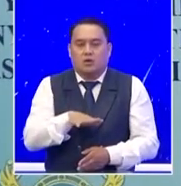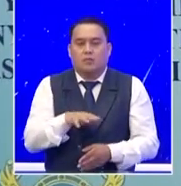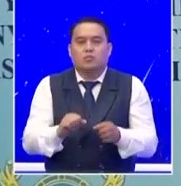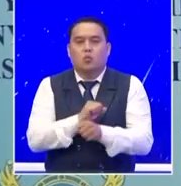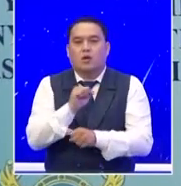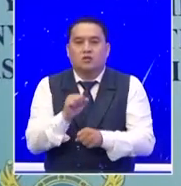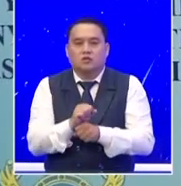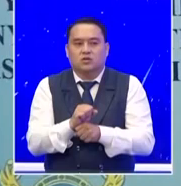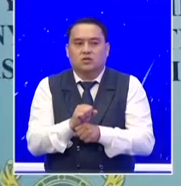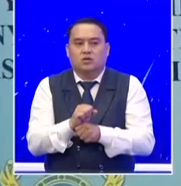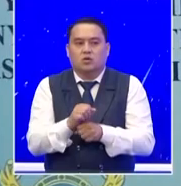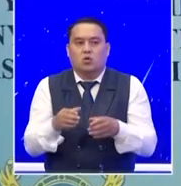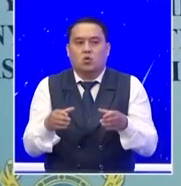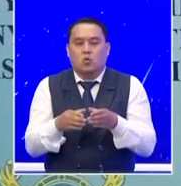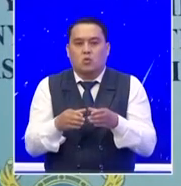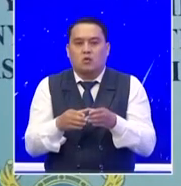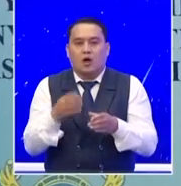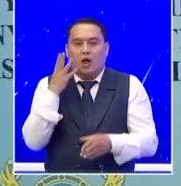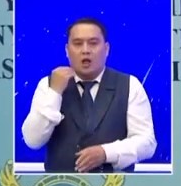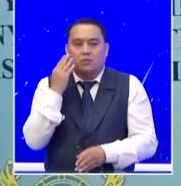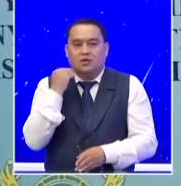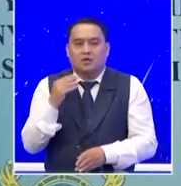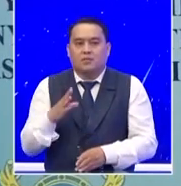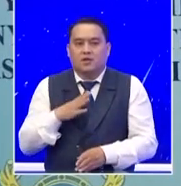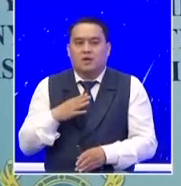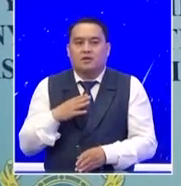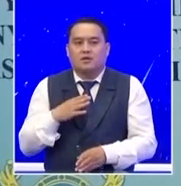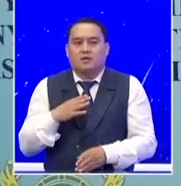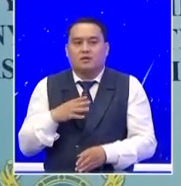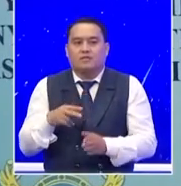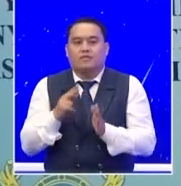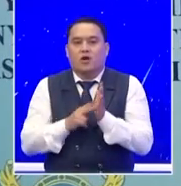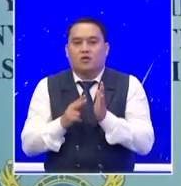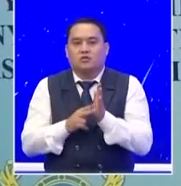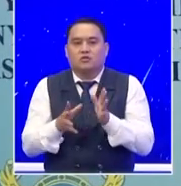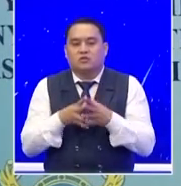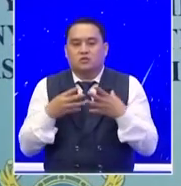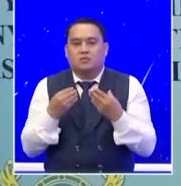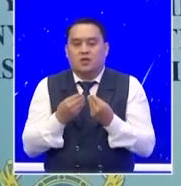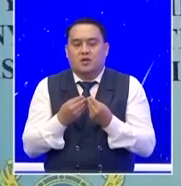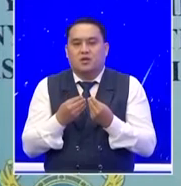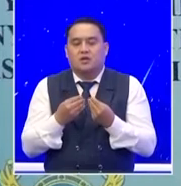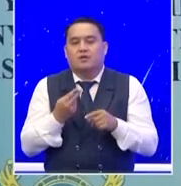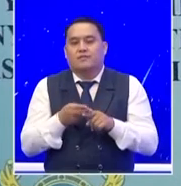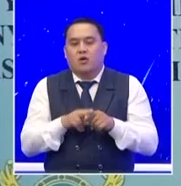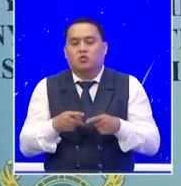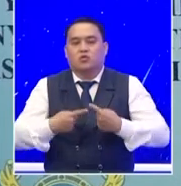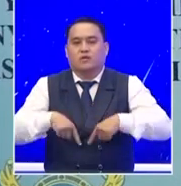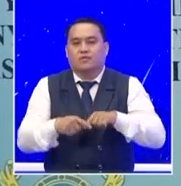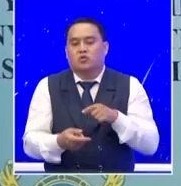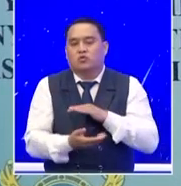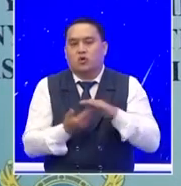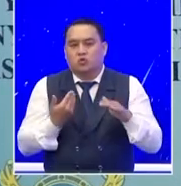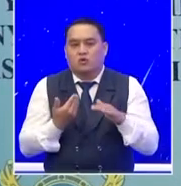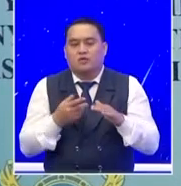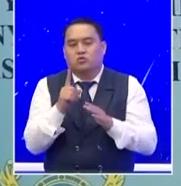блокпостах, примыкающих к крупному мегаполису Алматы, были привлечены свыше 87 сотрудников военного гарнизона. И сегодня